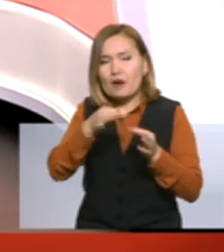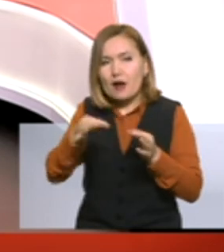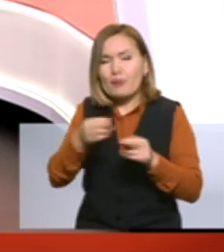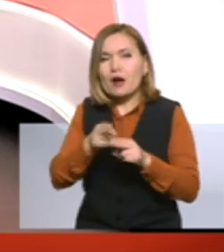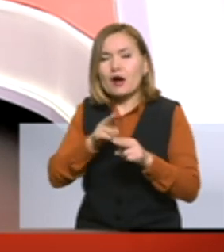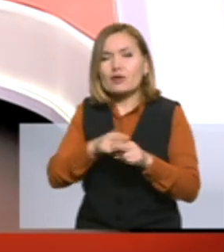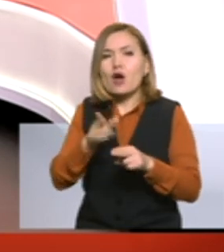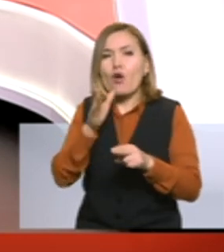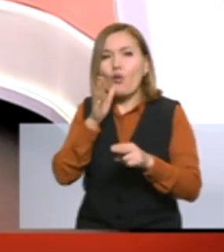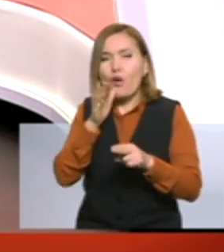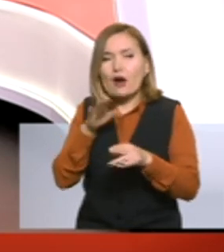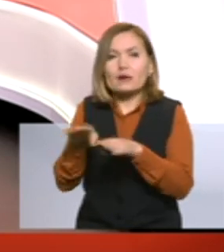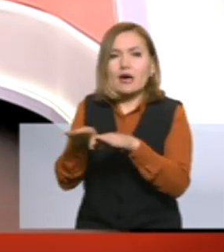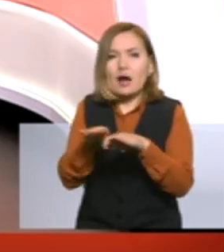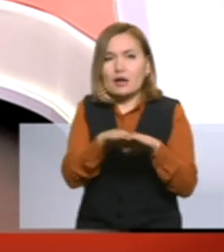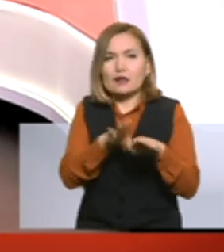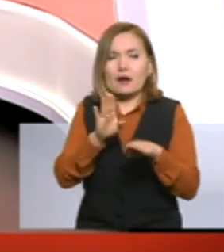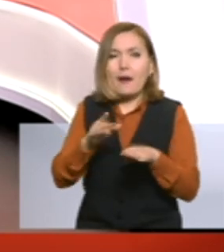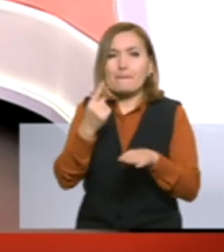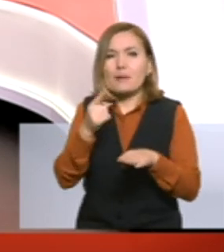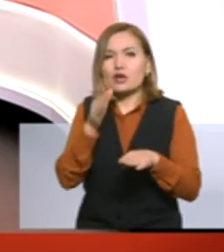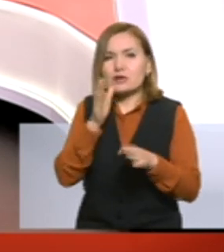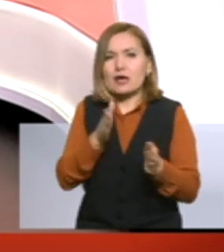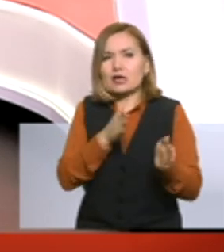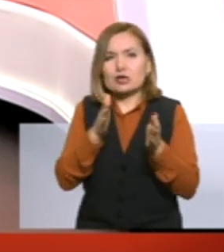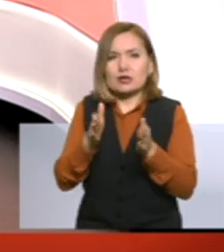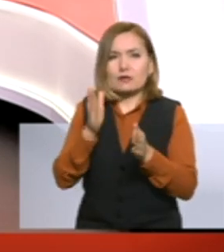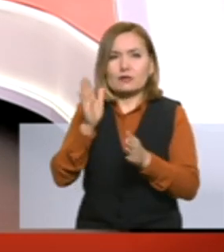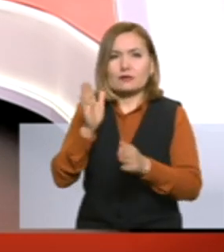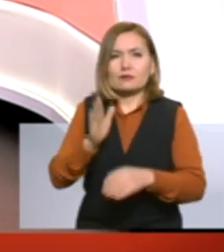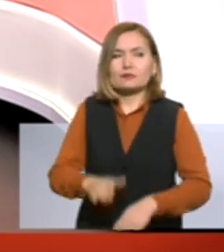batıstıñ waqtına köşip 1 saatqa keyinge şegerledi.